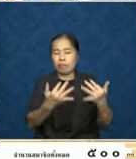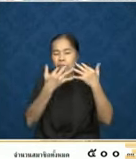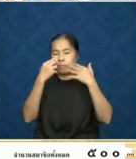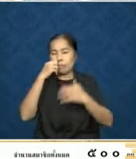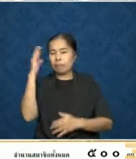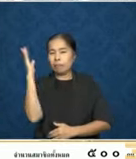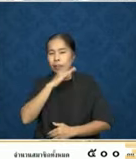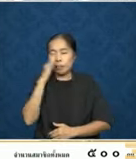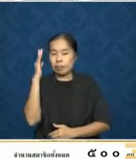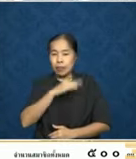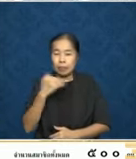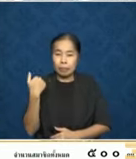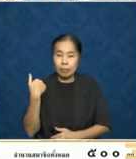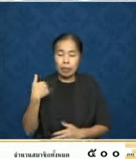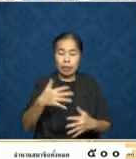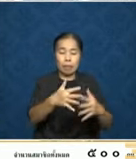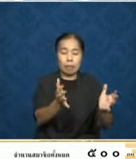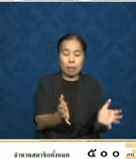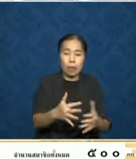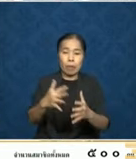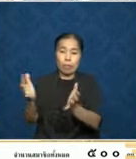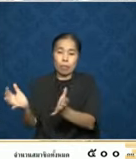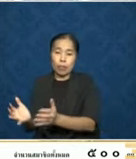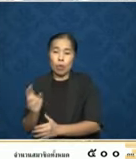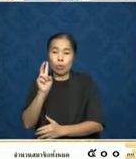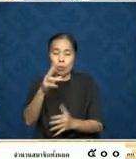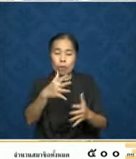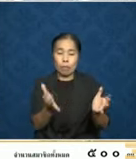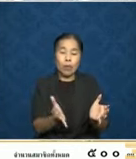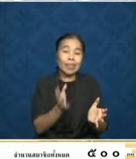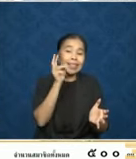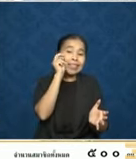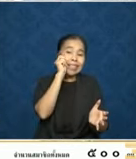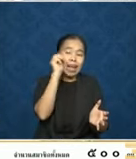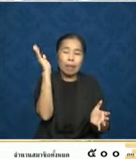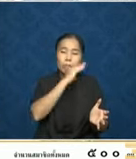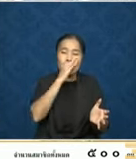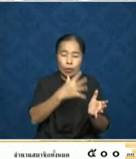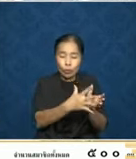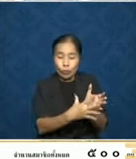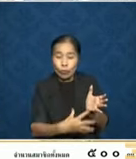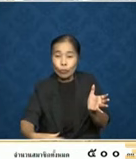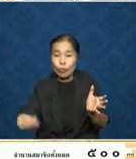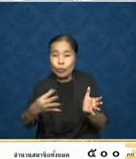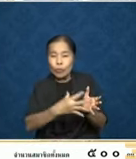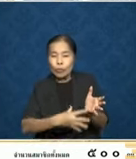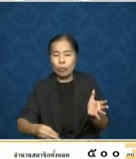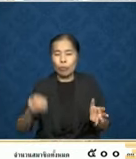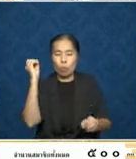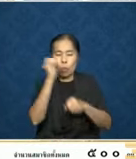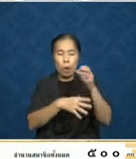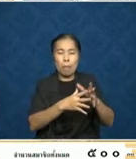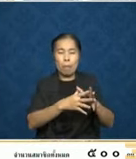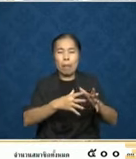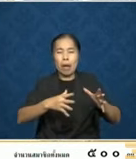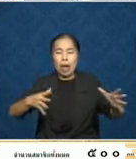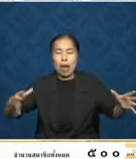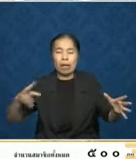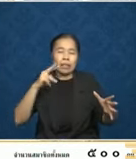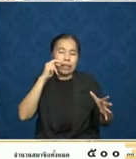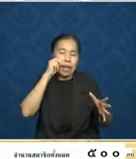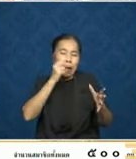ตามมาอันที่2บ่อบำบัดนะครับบ่อบำบัดน้ำเสียเนี่ยบางทีก็เฟลนะครับเพราะว่าขยะมาเยอะน้ำซากขยะเ